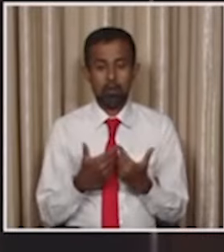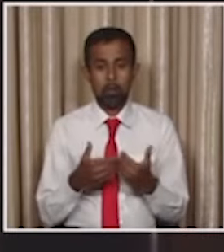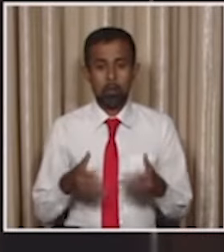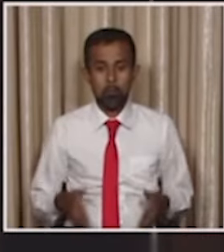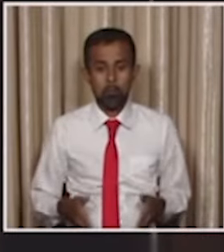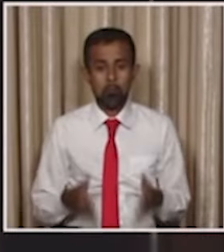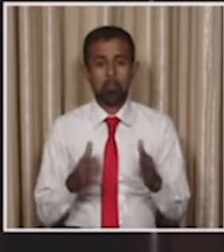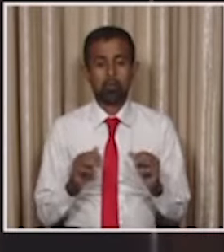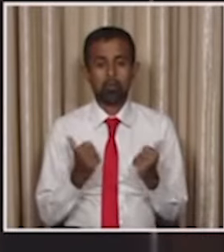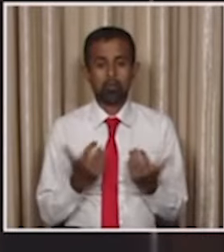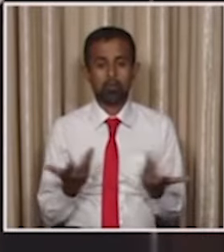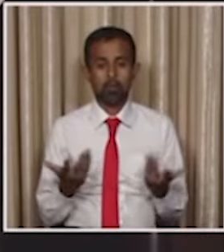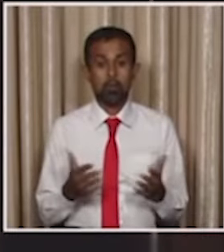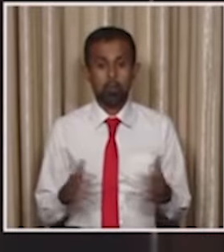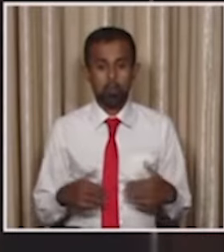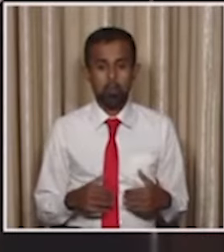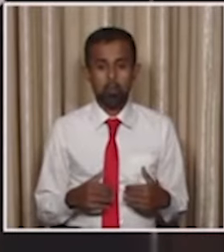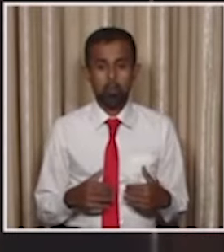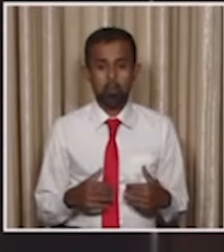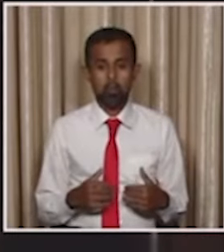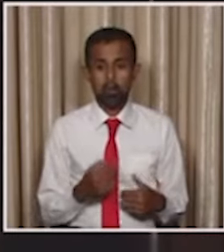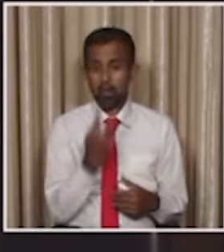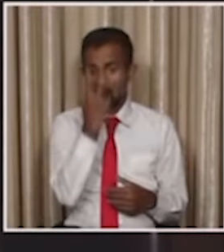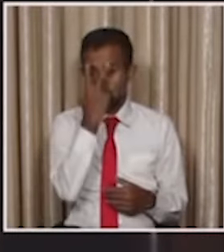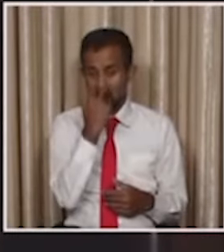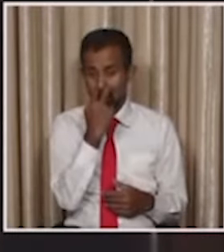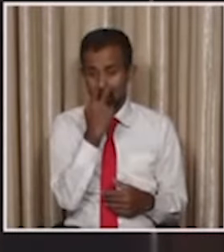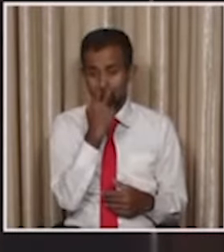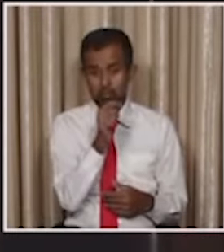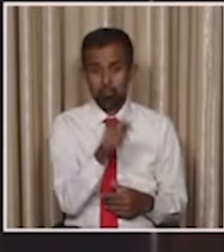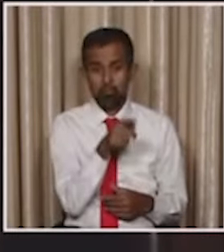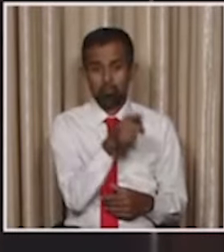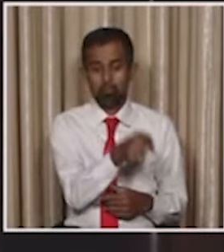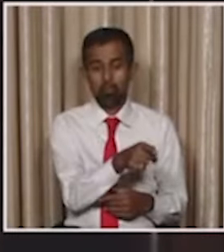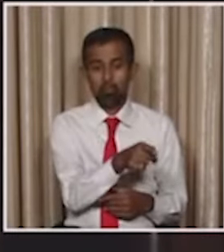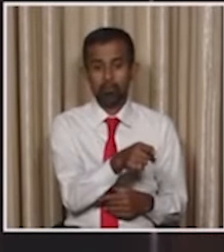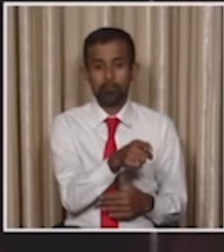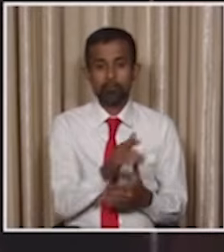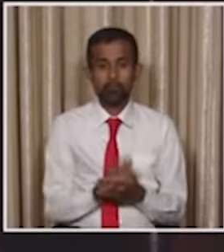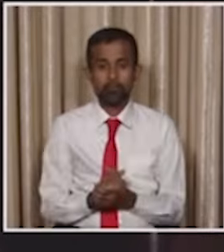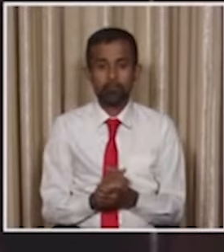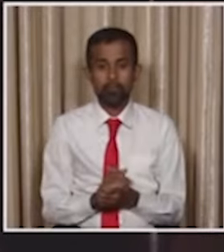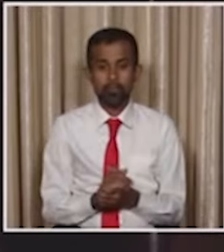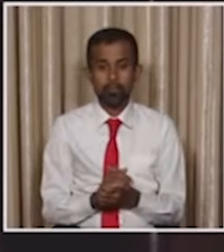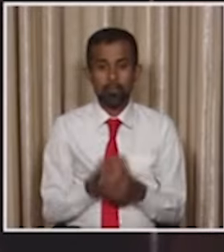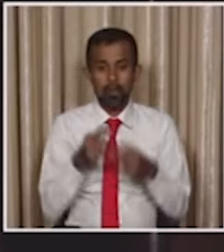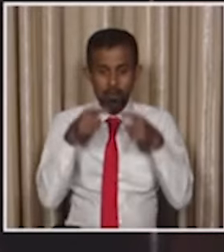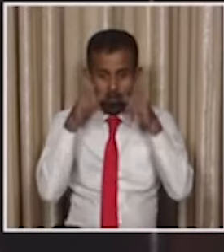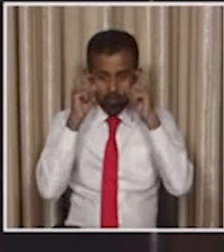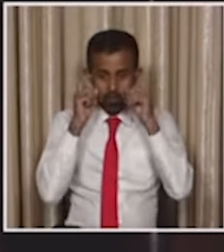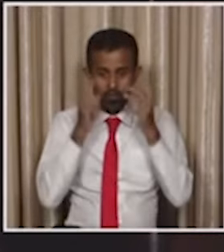වැටලා දිනවා. තව වෙනකන් ඒ ඇස් අන්ධ කරපු මිනිස්සුන්ට අඩු ගානේ කණ්ණාඩියක්